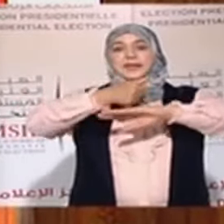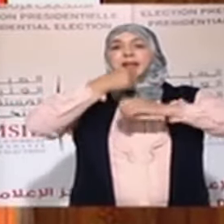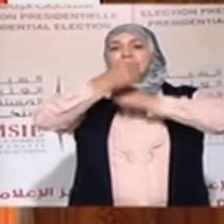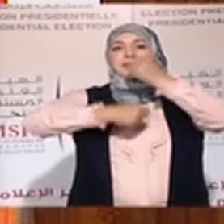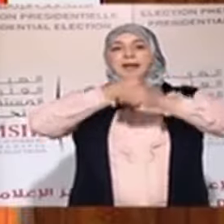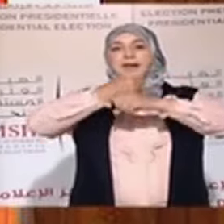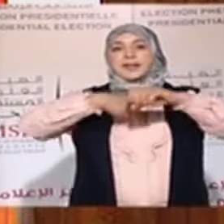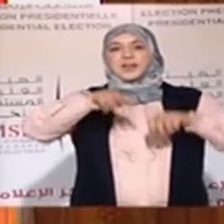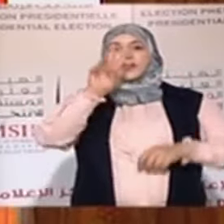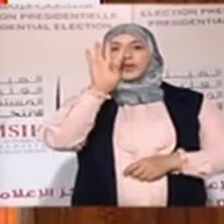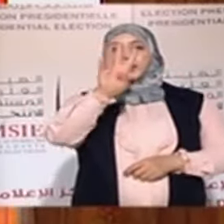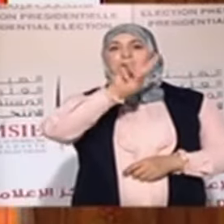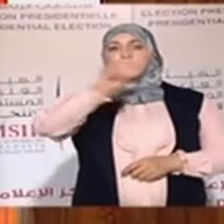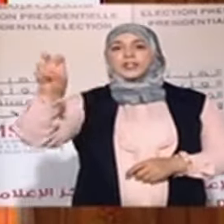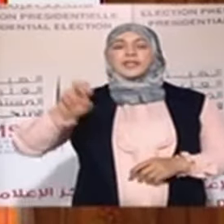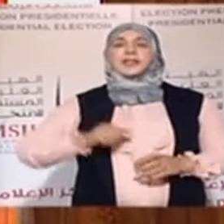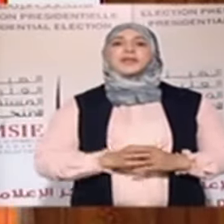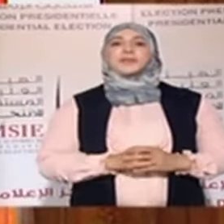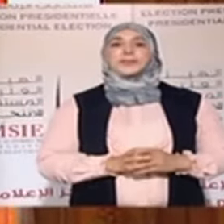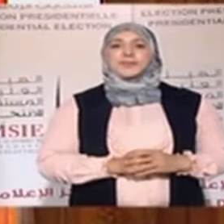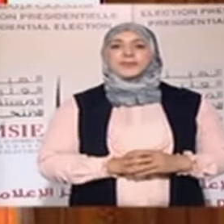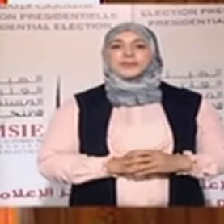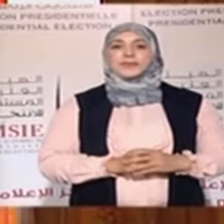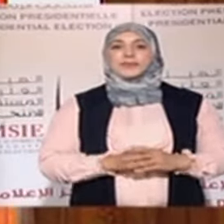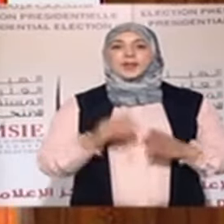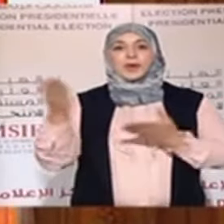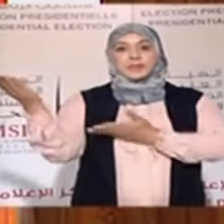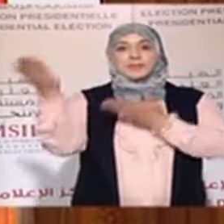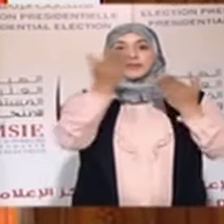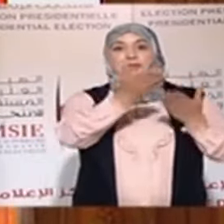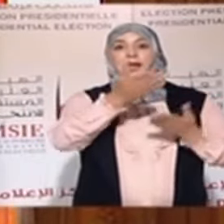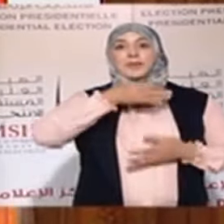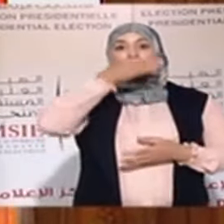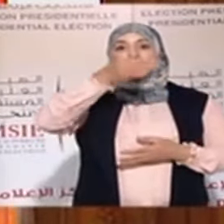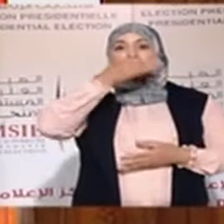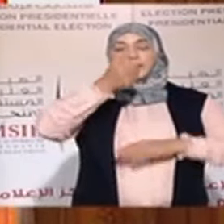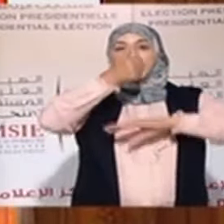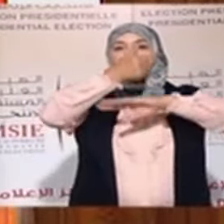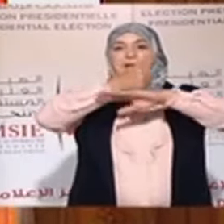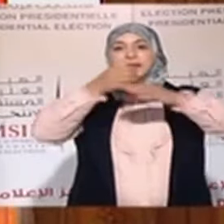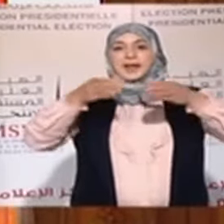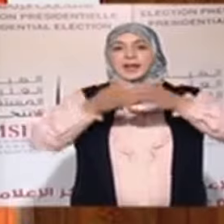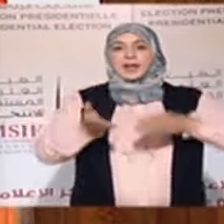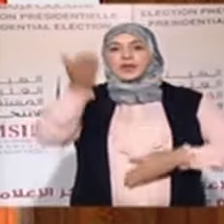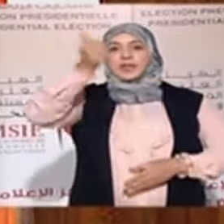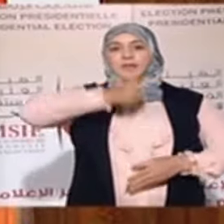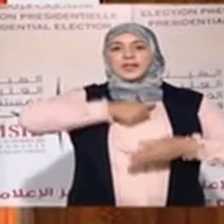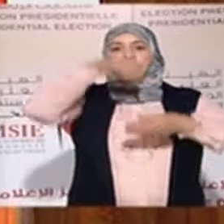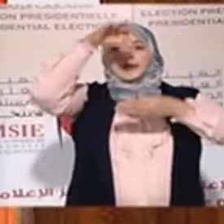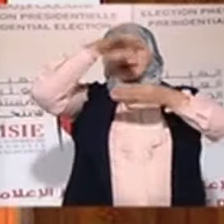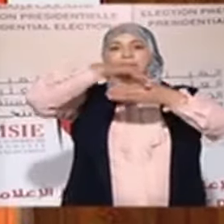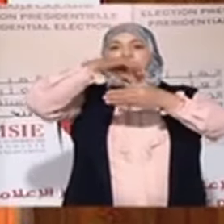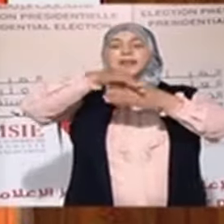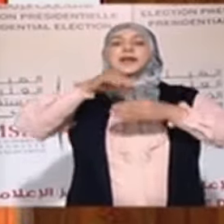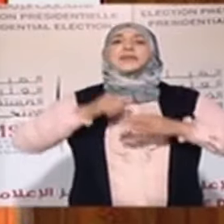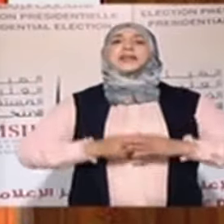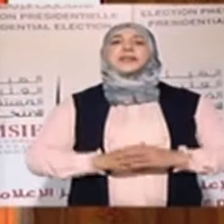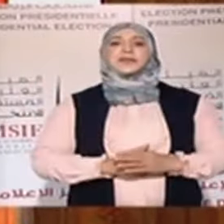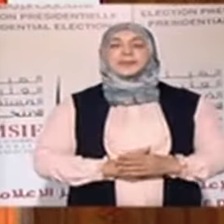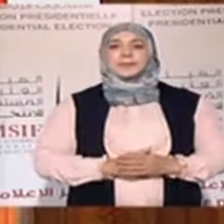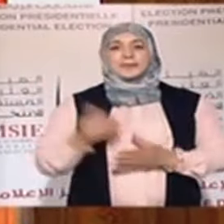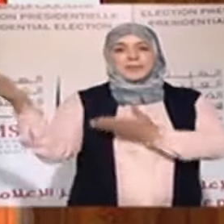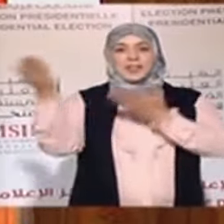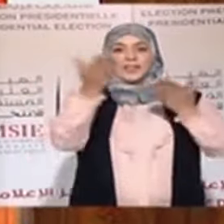لسنة 2024 وأحيل الكلمة إلى السيد فاروق بوعسكر رئيس الهيئة العليا المستقلة